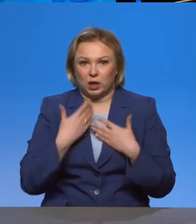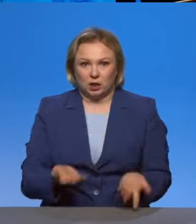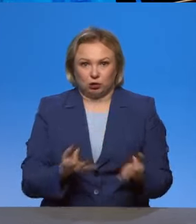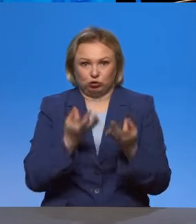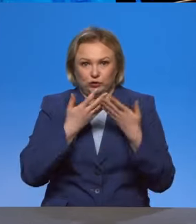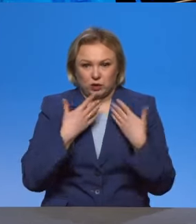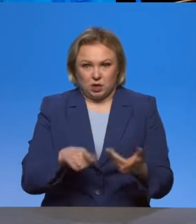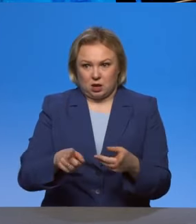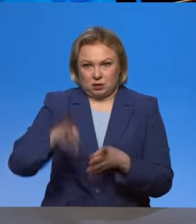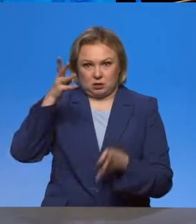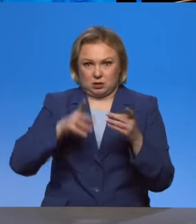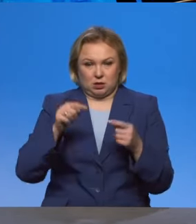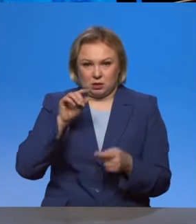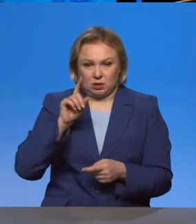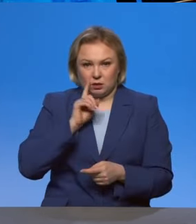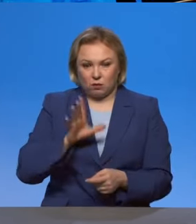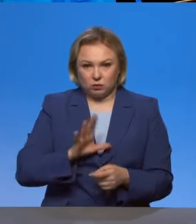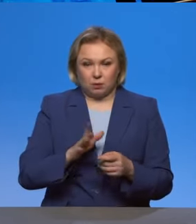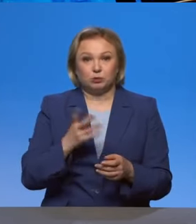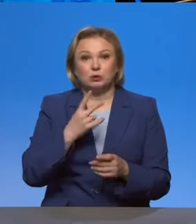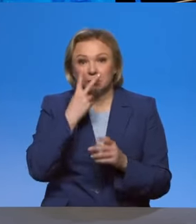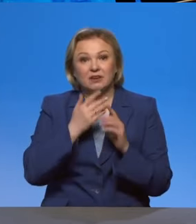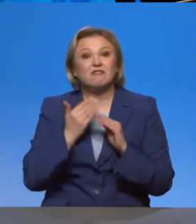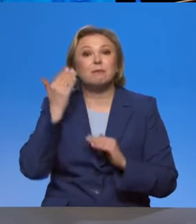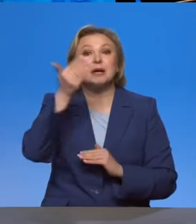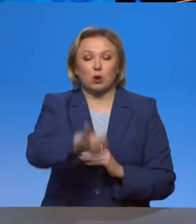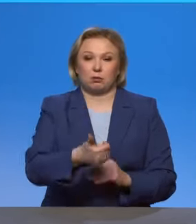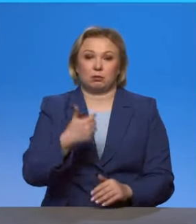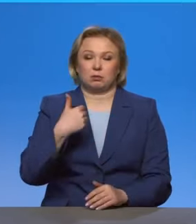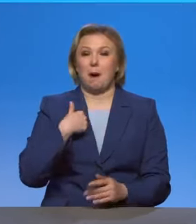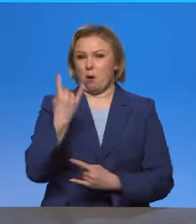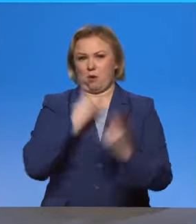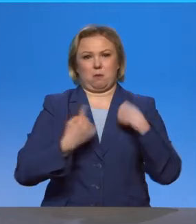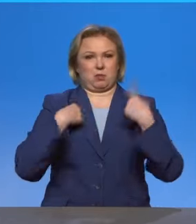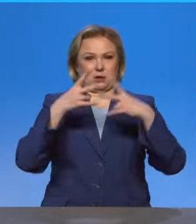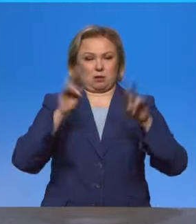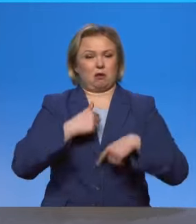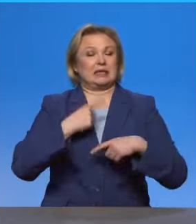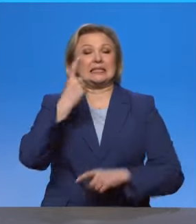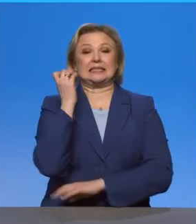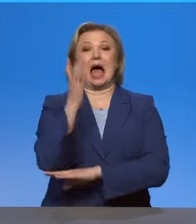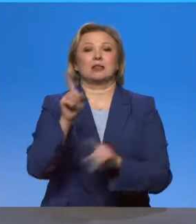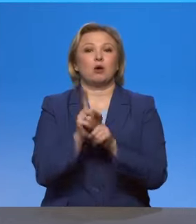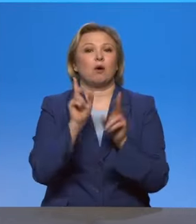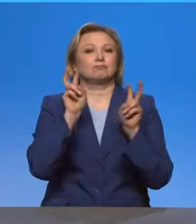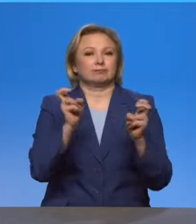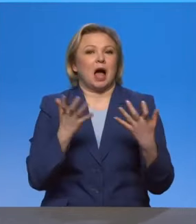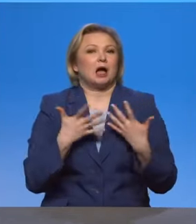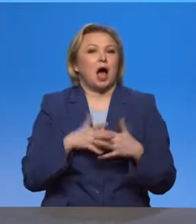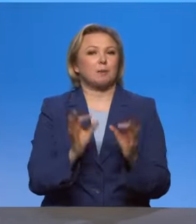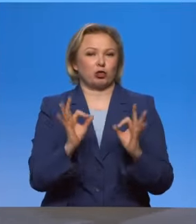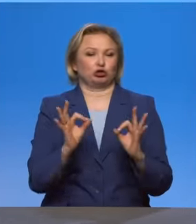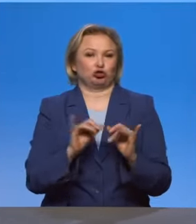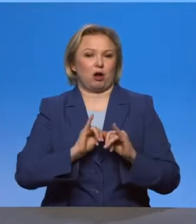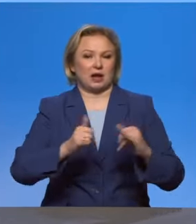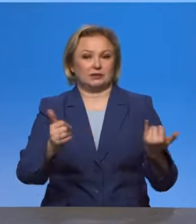даже не на 5 лет, не на 10, а на 30 лет. Меня уговаривать не нужно, я за такое гармоничное развитие. Да, так и будет. Хочется понять, как сейчас эту